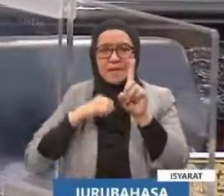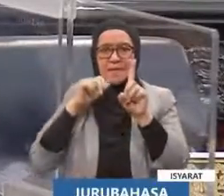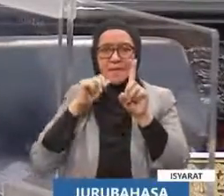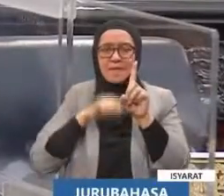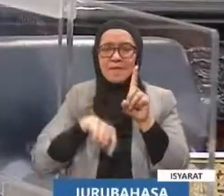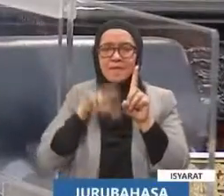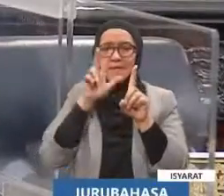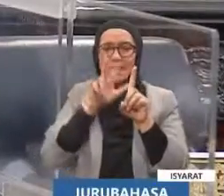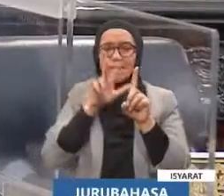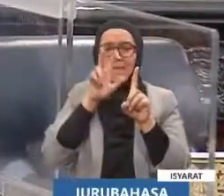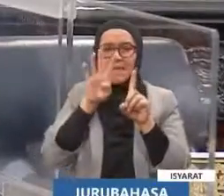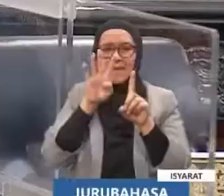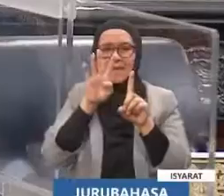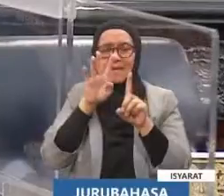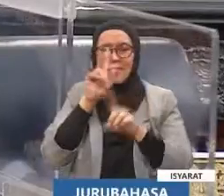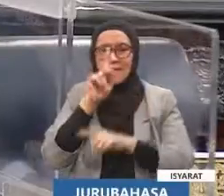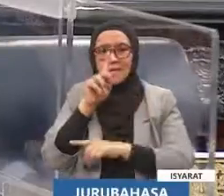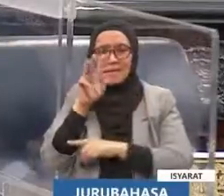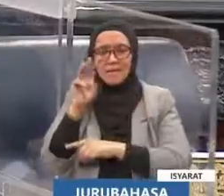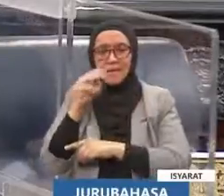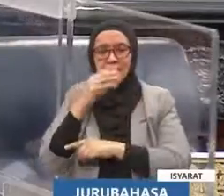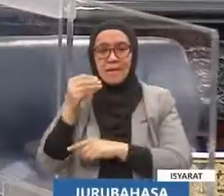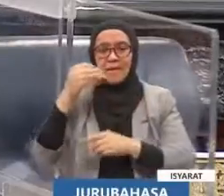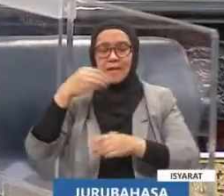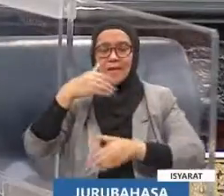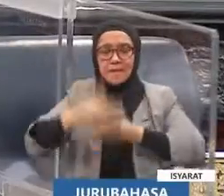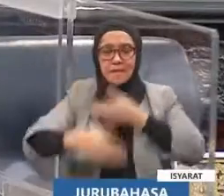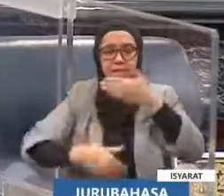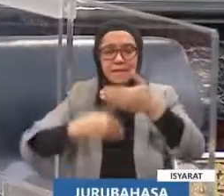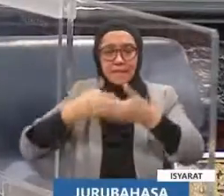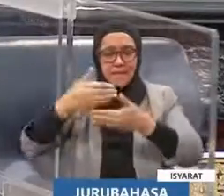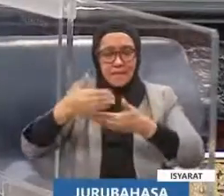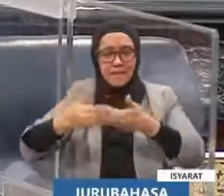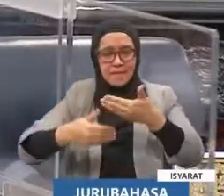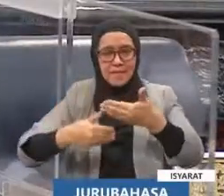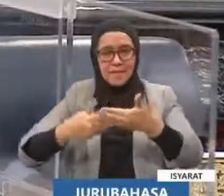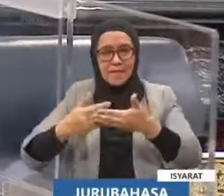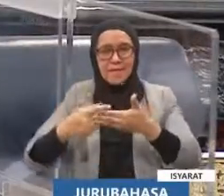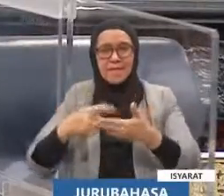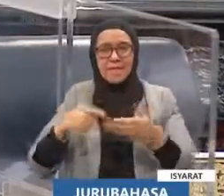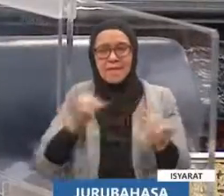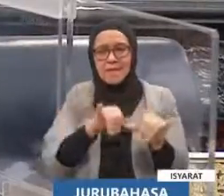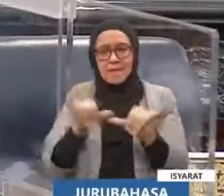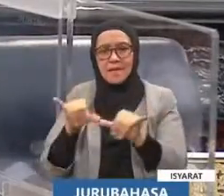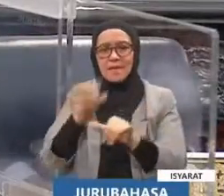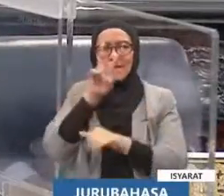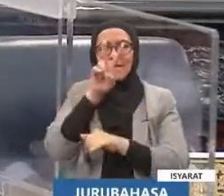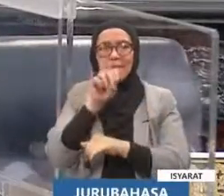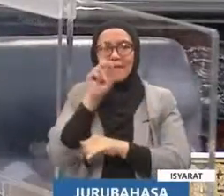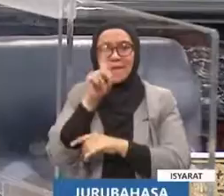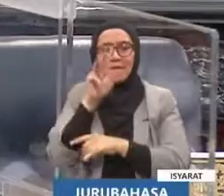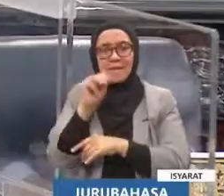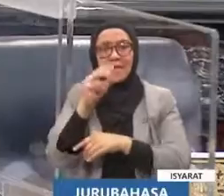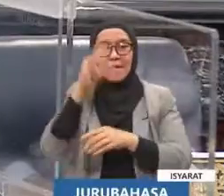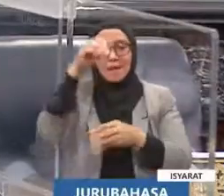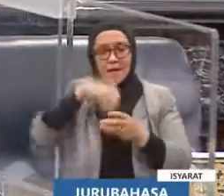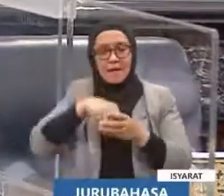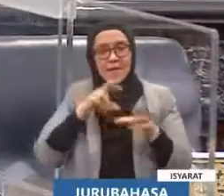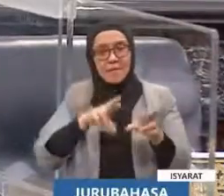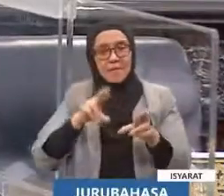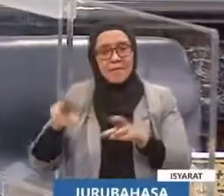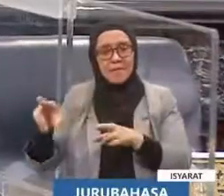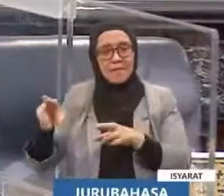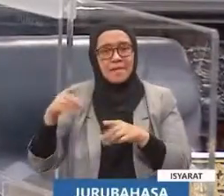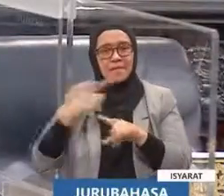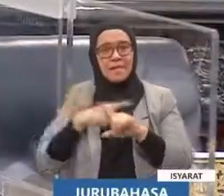134.3 km. Yang sedang dalam perolehan adalah satu sub-package dengan jarak 20 km dan yang dalam perancangan